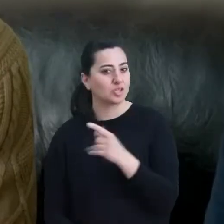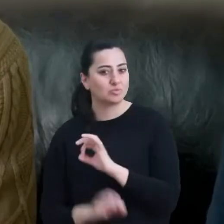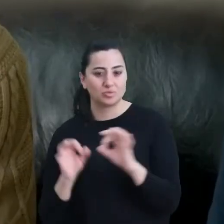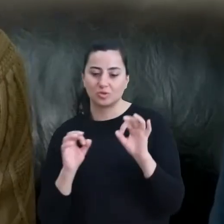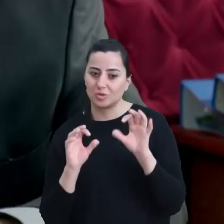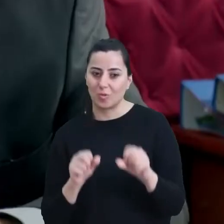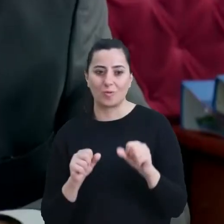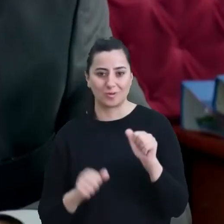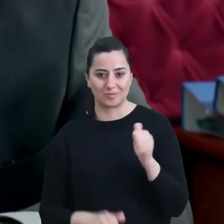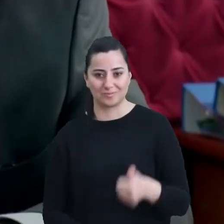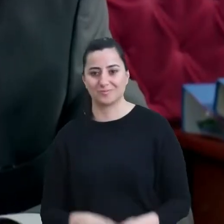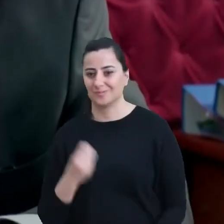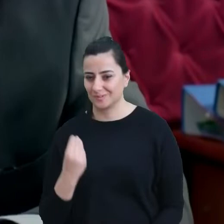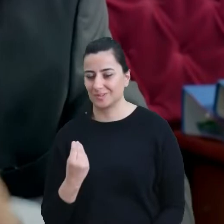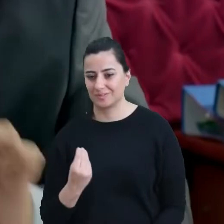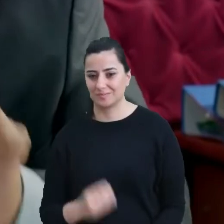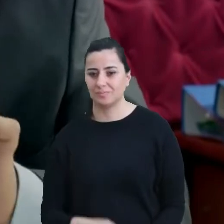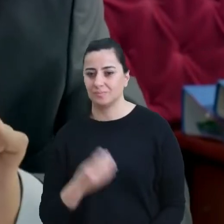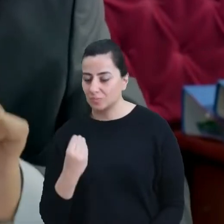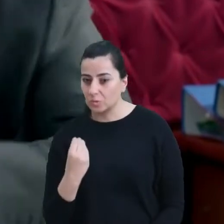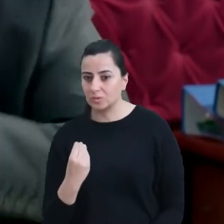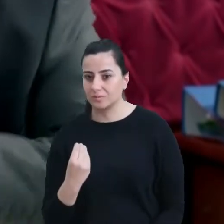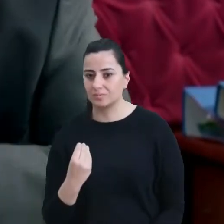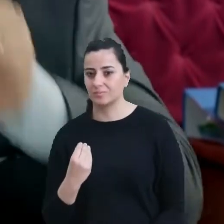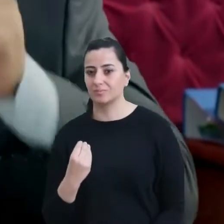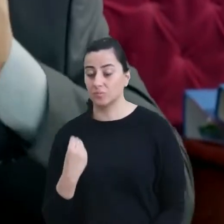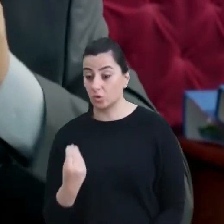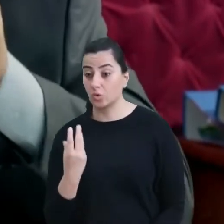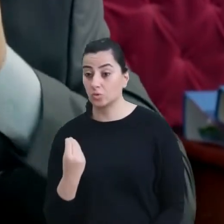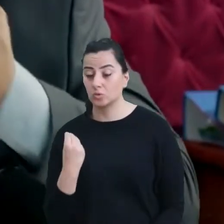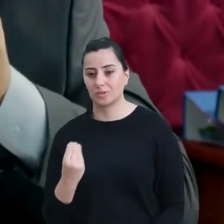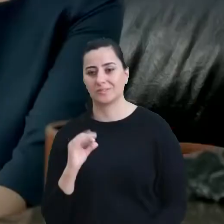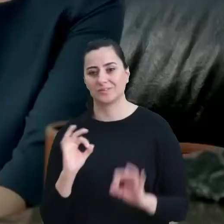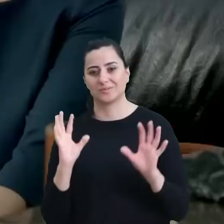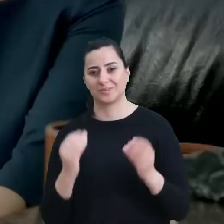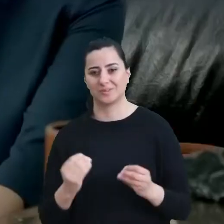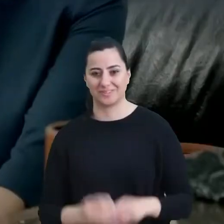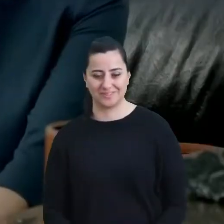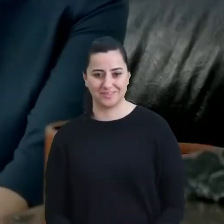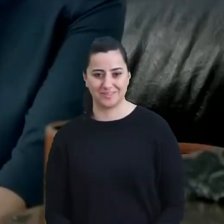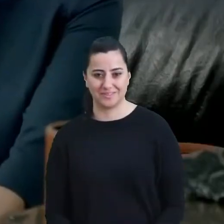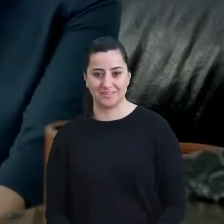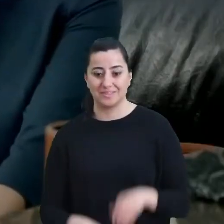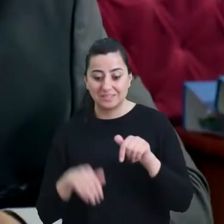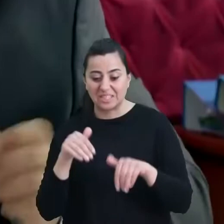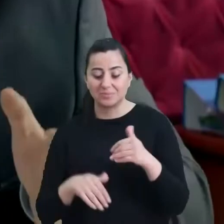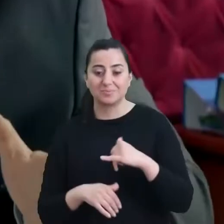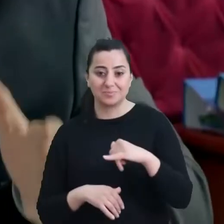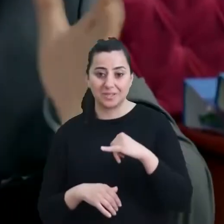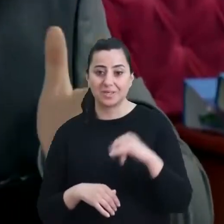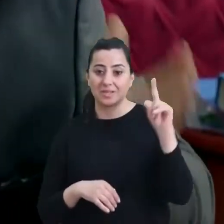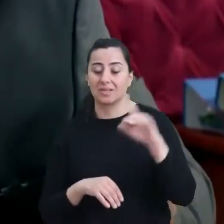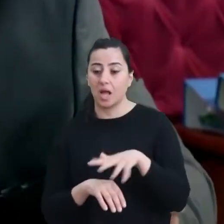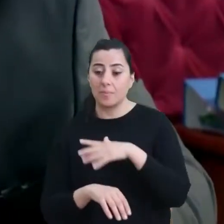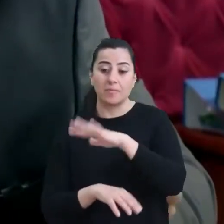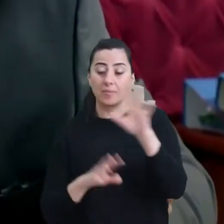hiçbir şey kaçmıyor ya. Çok güzel. Çok güzel. Çok güzel olacak bu gösteri. Bak seçimler de yaklaşıyor. Kaymakam